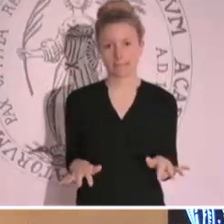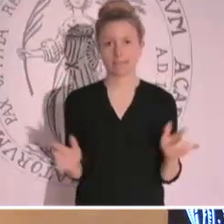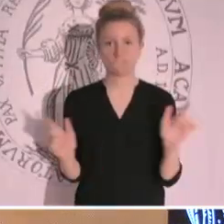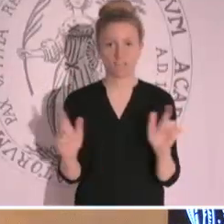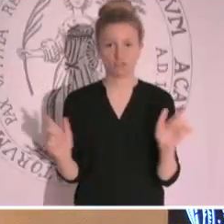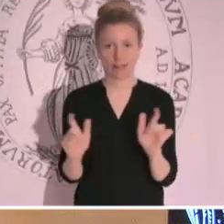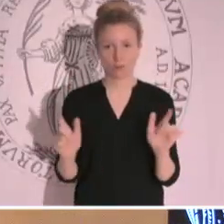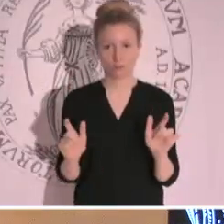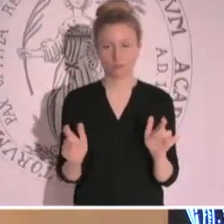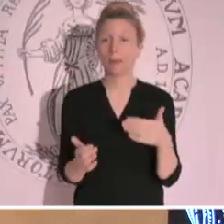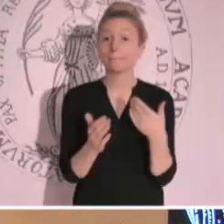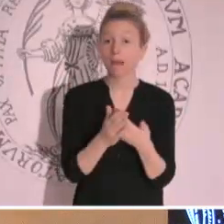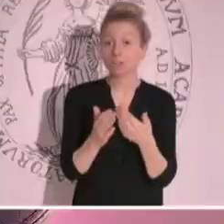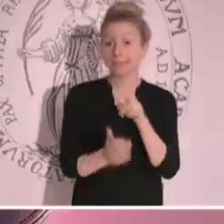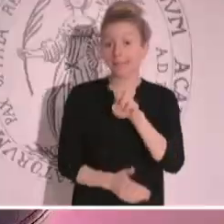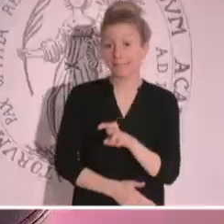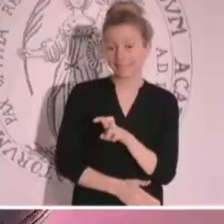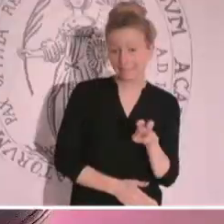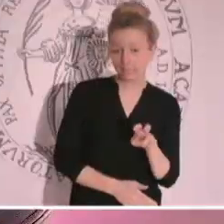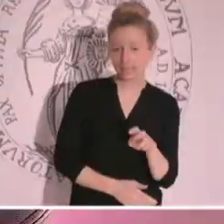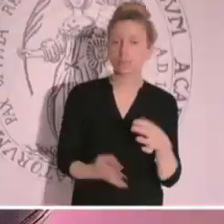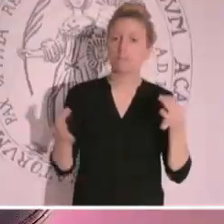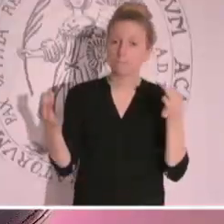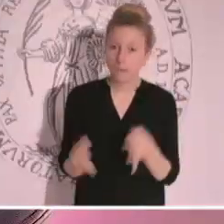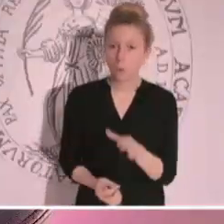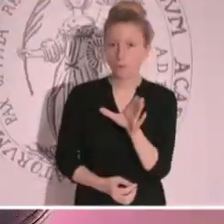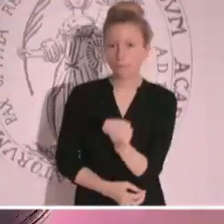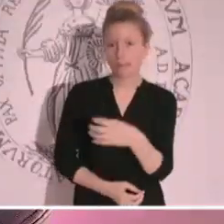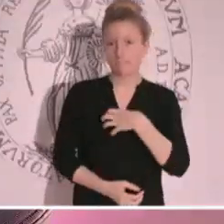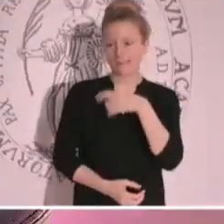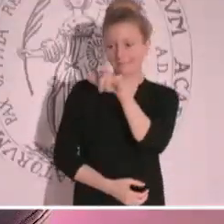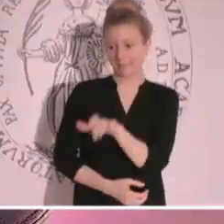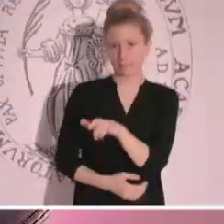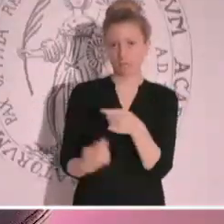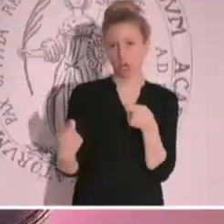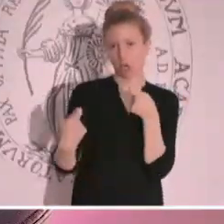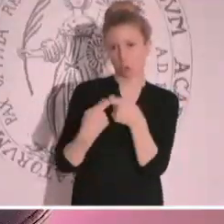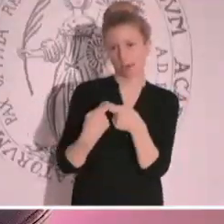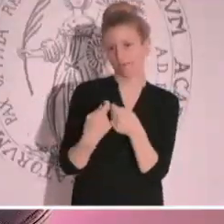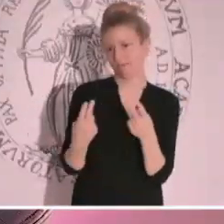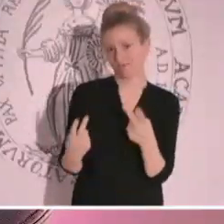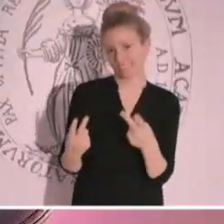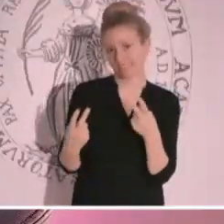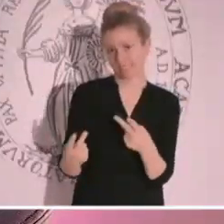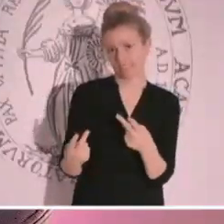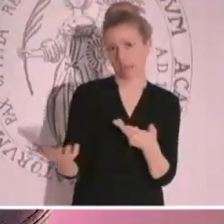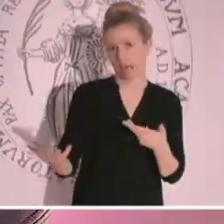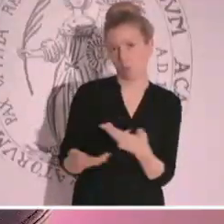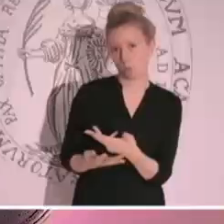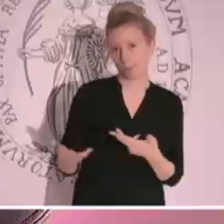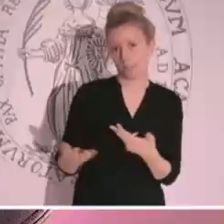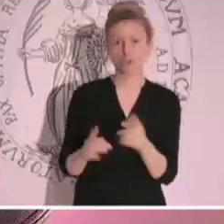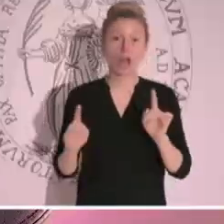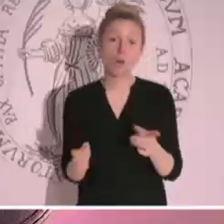notwendig, Kontakt zum Patienten zu haben, aber auch in der Vorklinik mit den ganzen Praktika und den Dingen, die